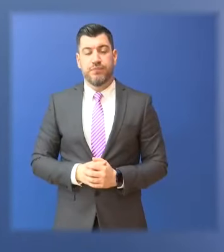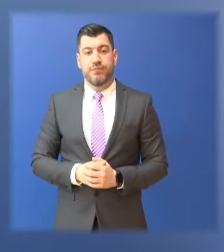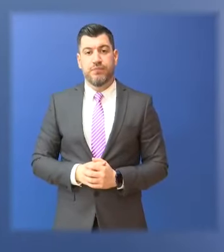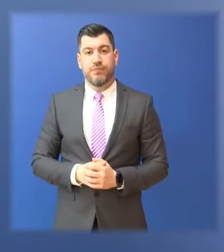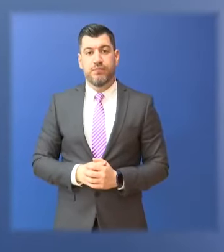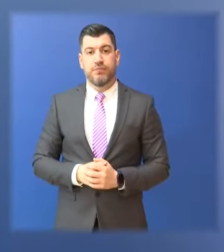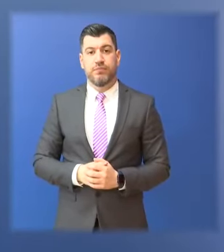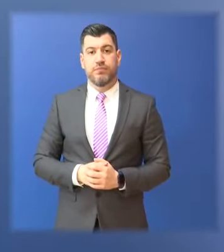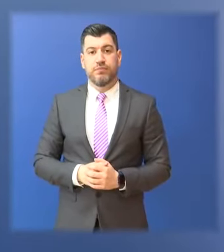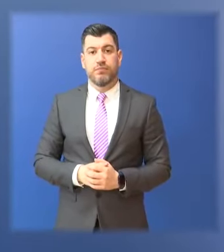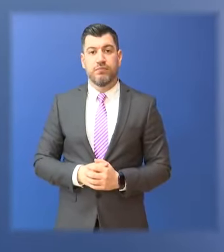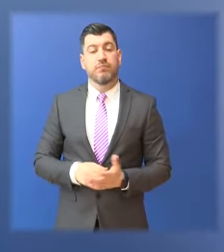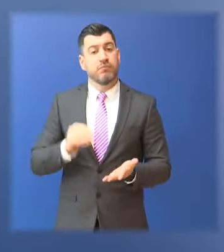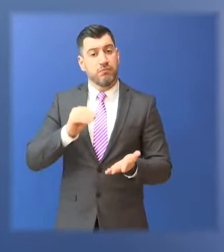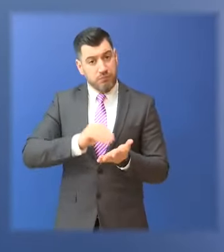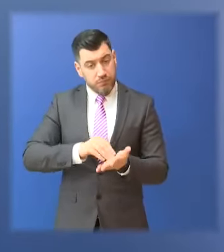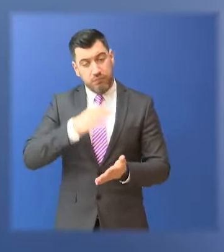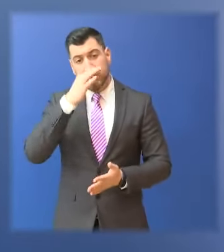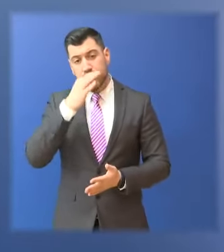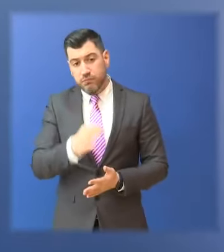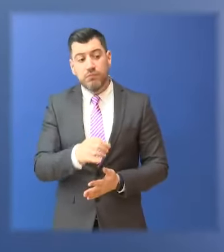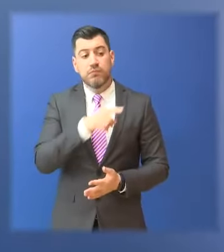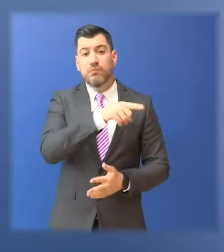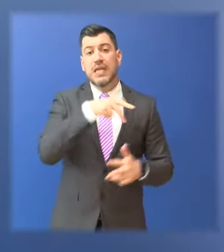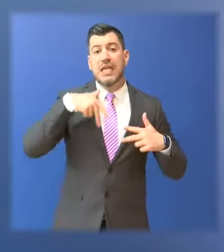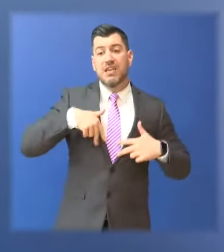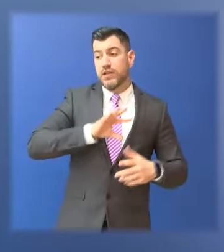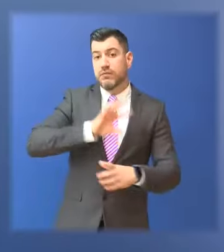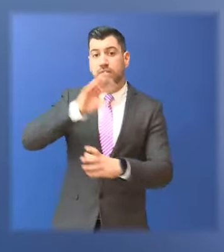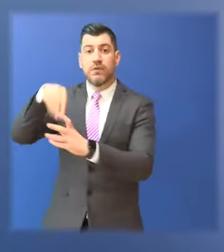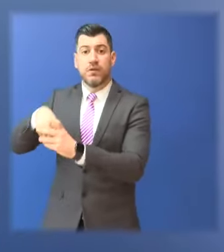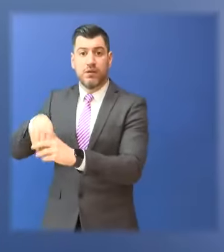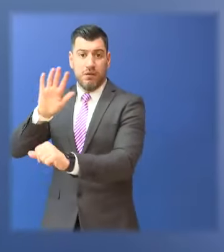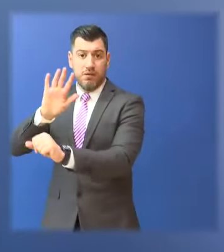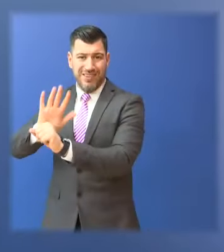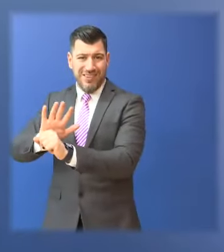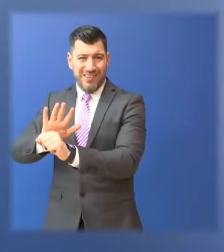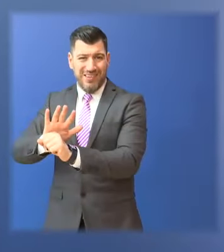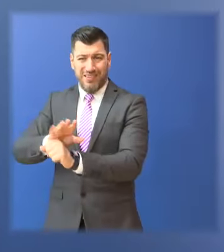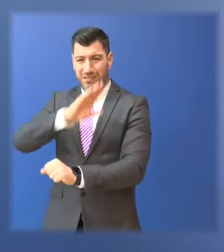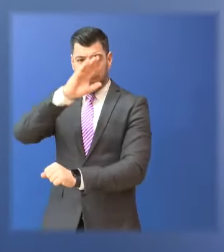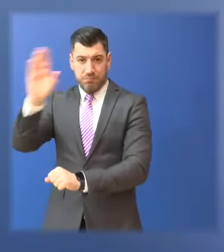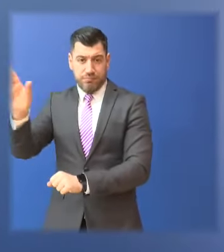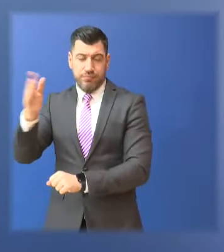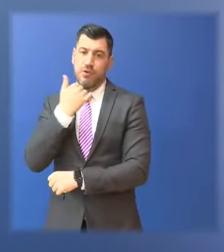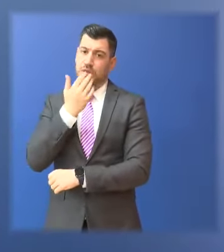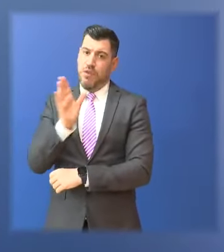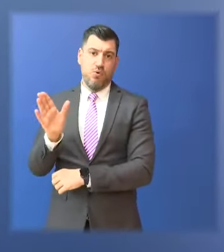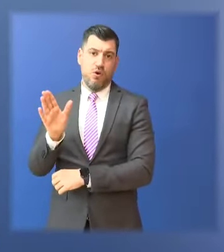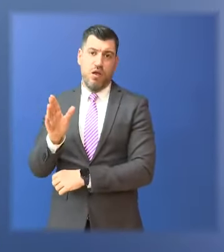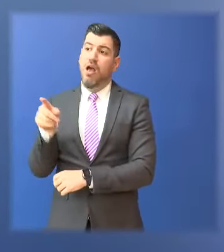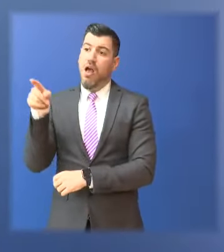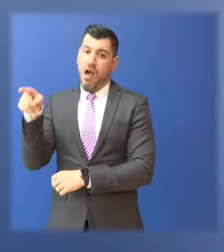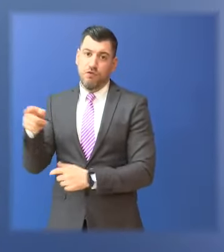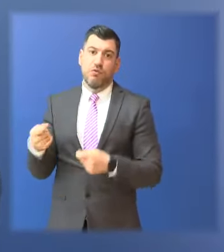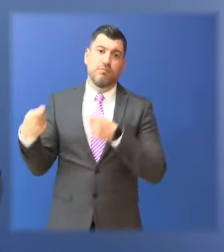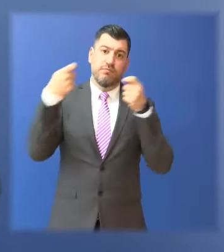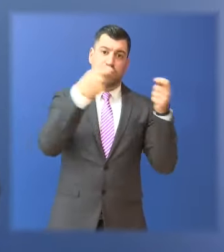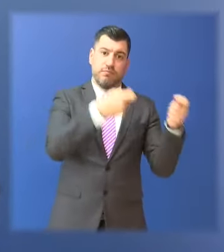δικαιοσύνη, στην οποία έχουμε απόλυτη εμπιστοσύνη, με τον ανεξάρτητο ρόλο της να βγάλει τις δικές της αποφάσεις, τις οποίες